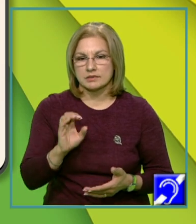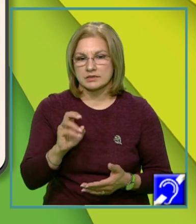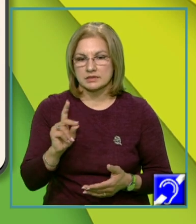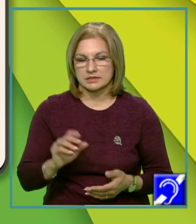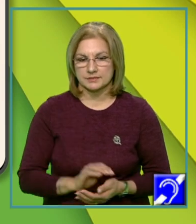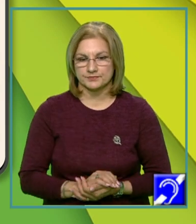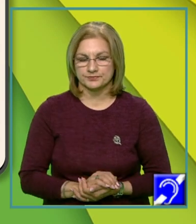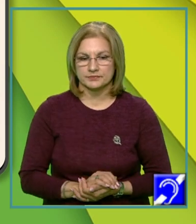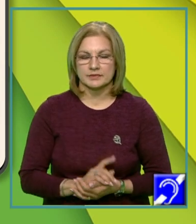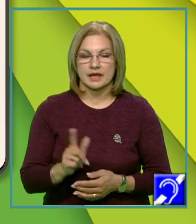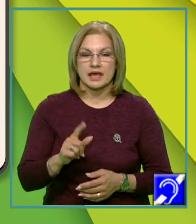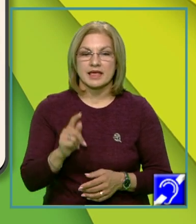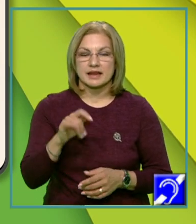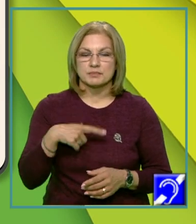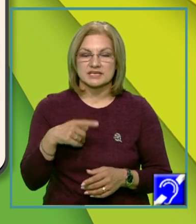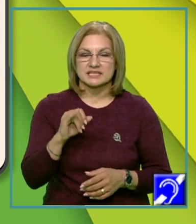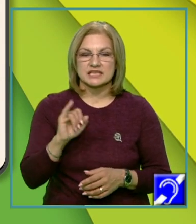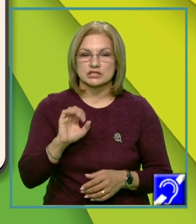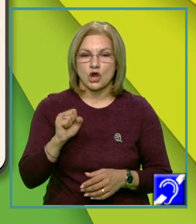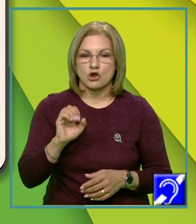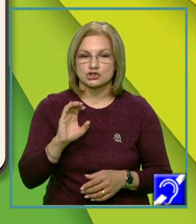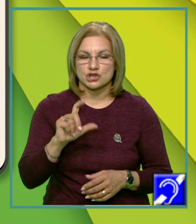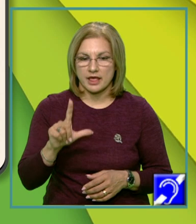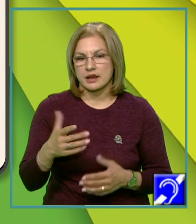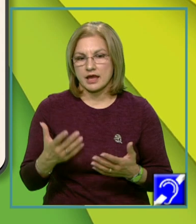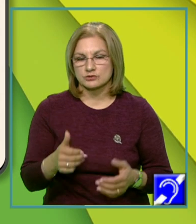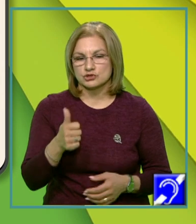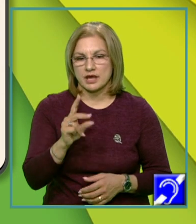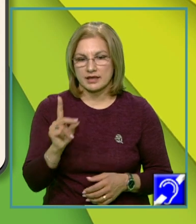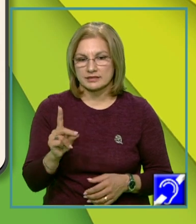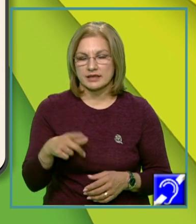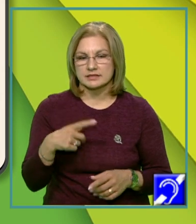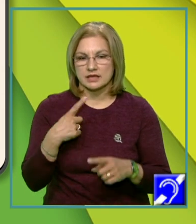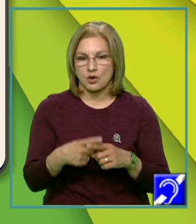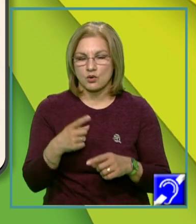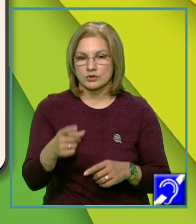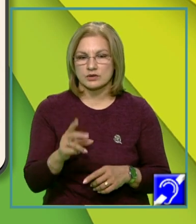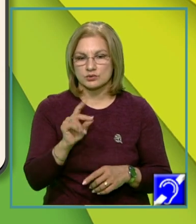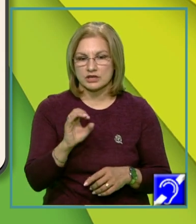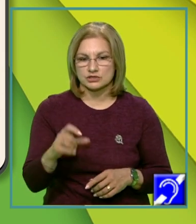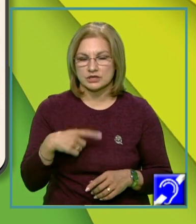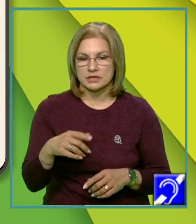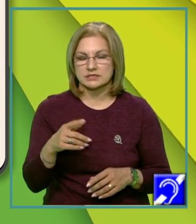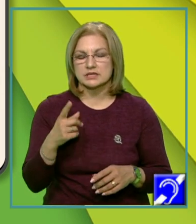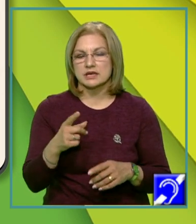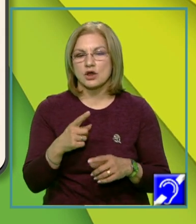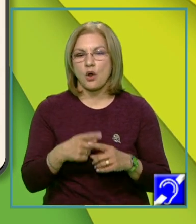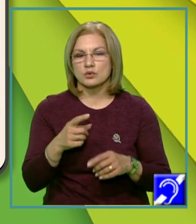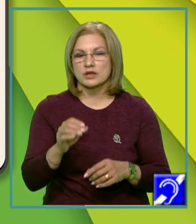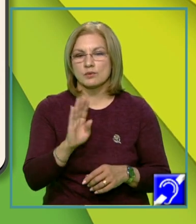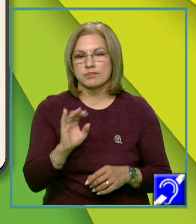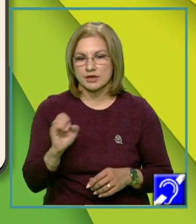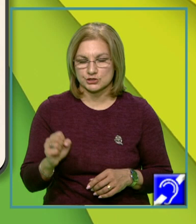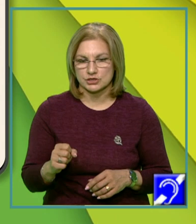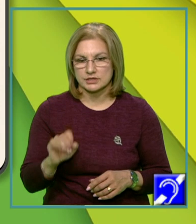și trapezul este isoscel atunci pa Ade congruent cu d c congruent cu b c pentru